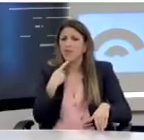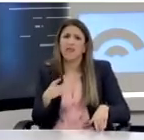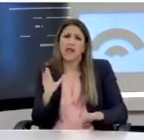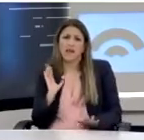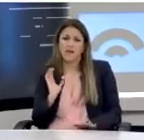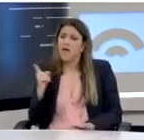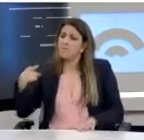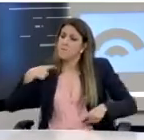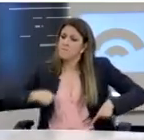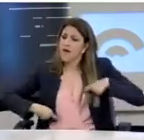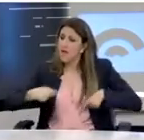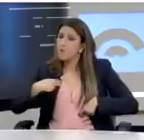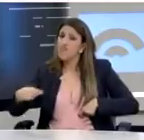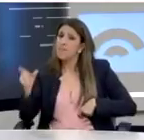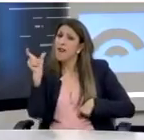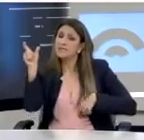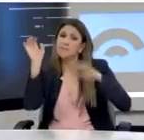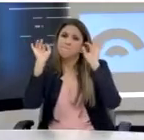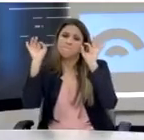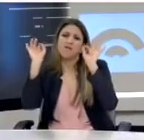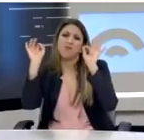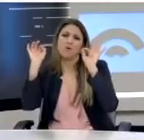ούτε θα σας λέγαν για τη γλώσσα.